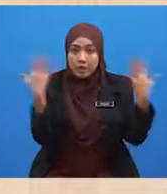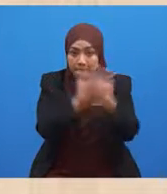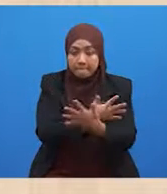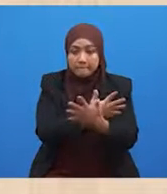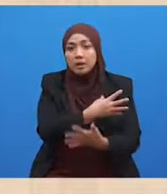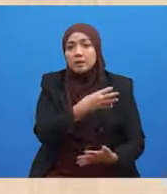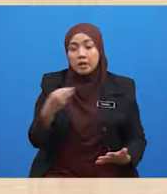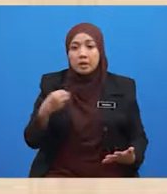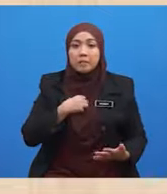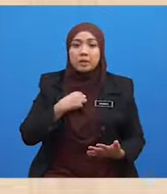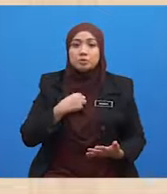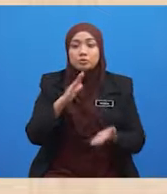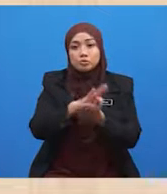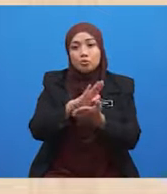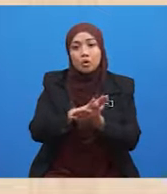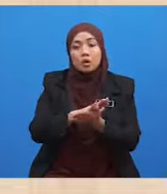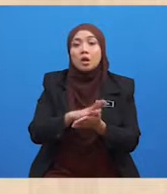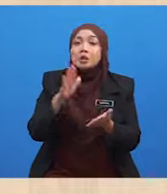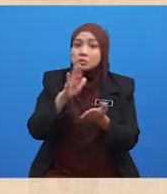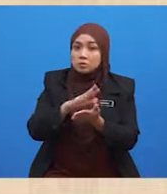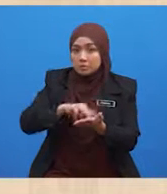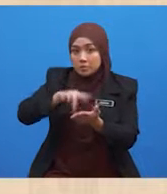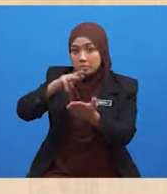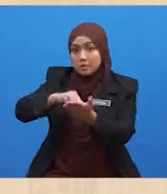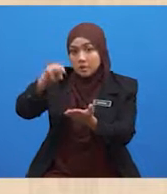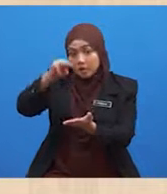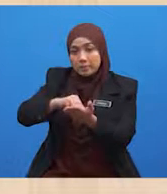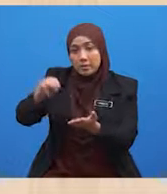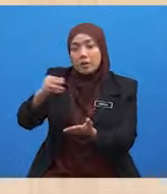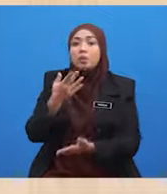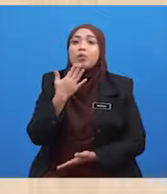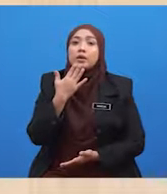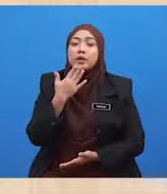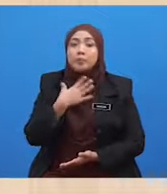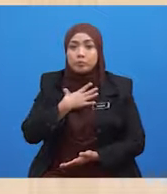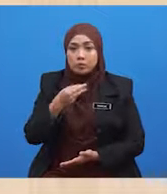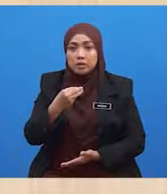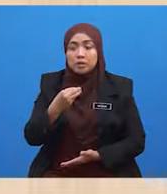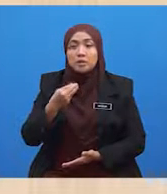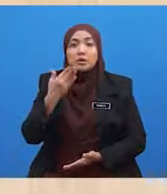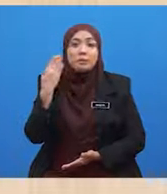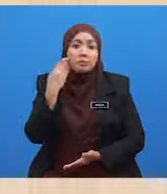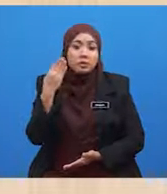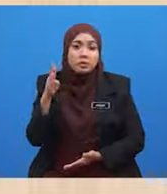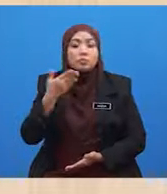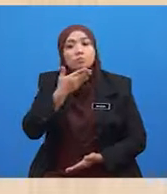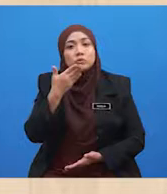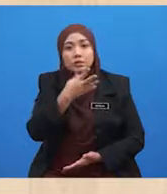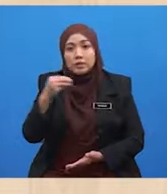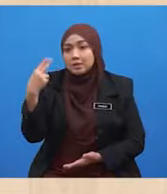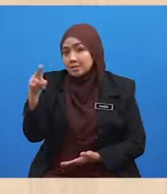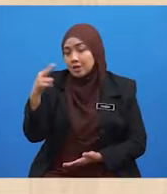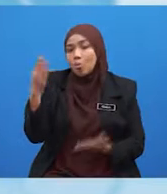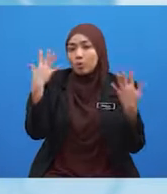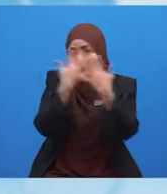pakaian seragam sekolah untuk pelajar-pelajar di sekolah menengah yang berwarna putih-biru mode dan hijau gelap